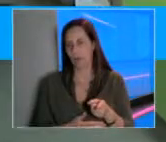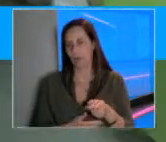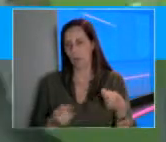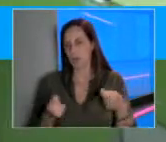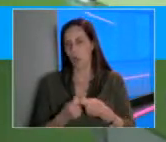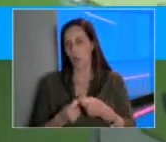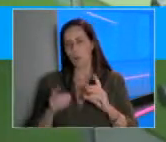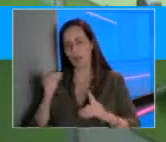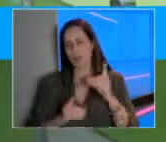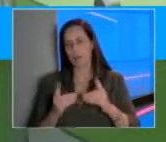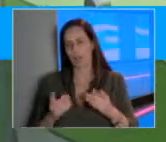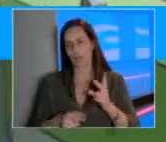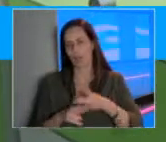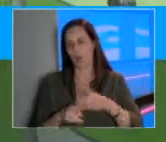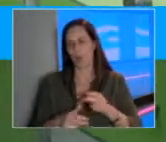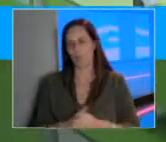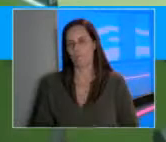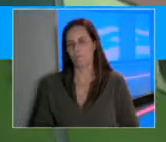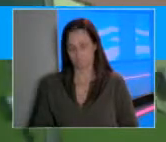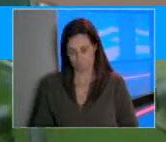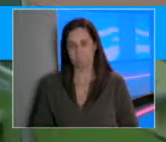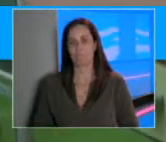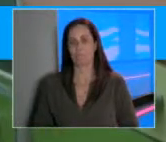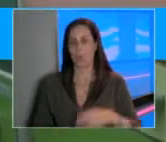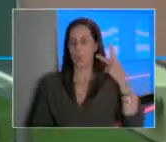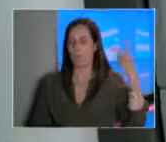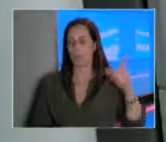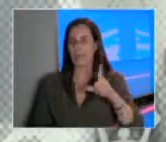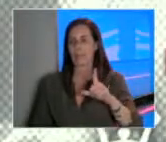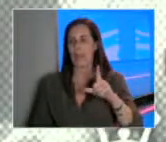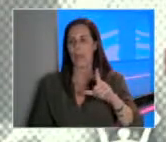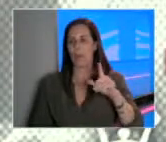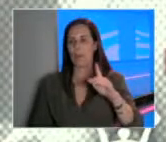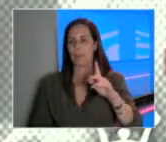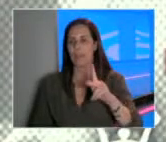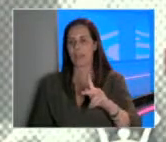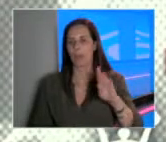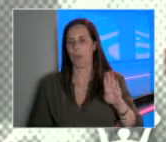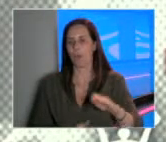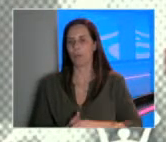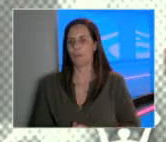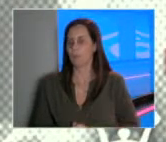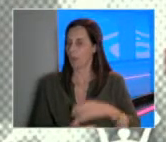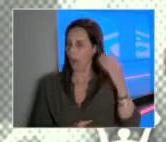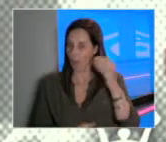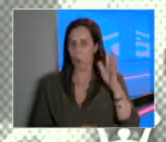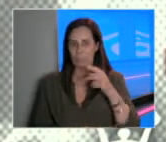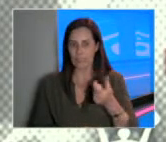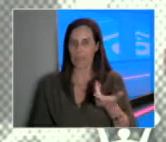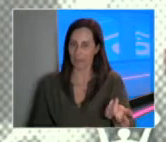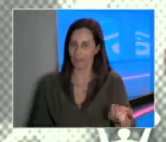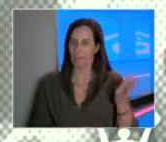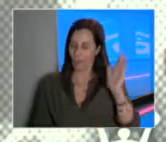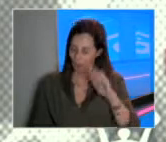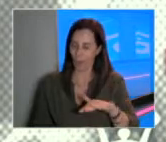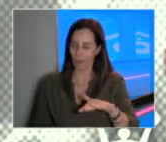תלוי בדינמיקה של התחלואה. אוקיי, פרופסור ליטל קינן בוקר, מנהלת המרכז הלאומי לבקרת מחלות. למדנו עוד קצת, כמו שאת אומרת,